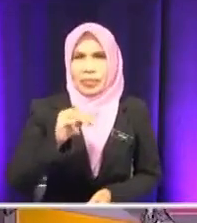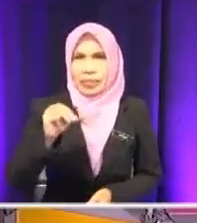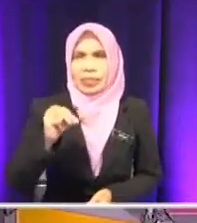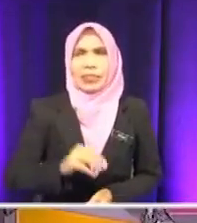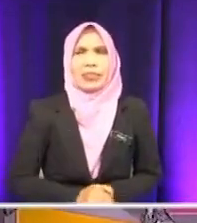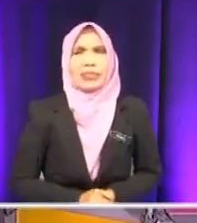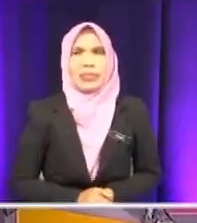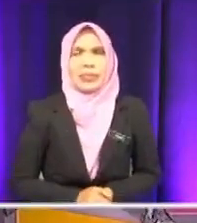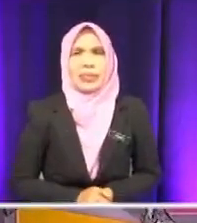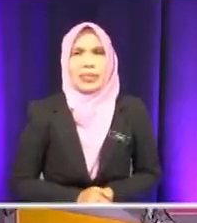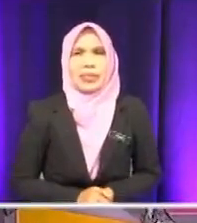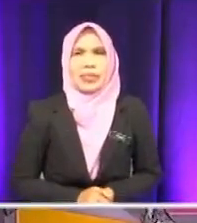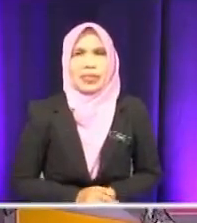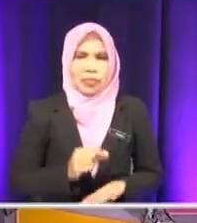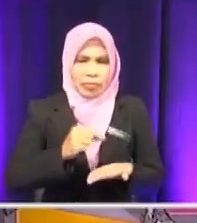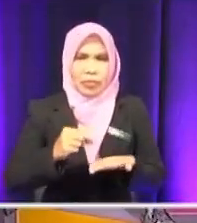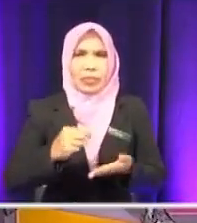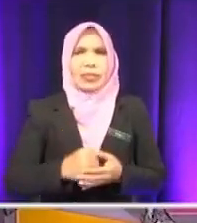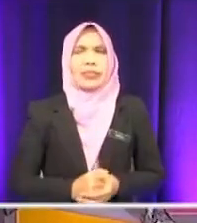paling penting